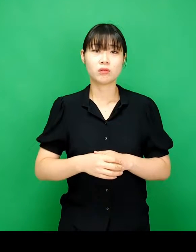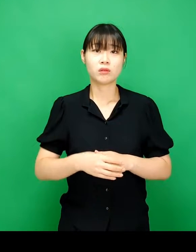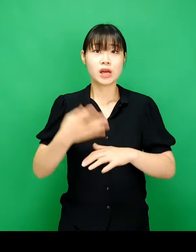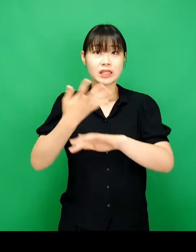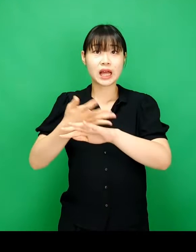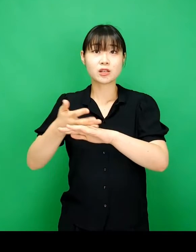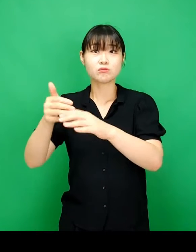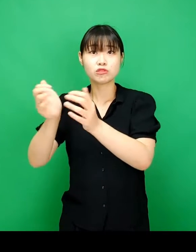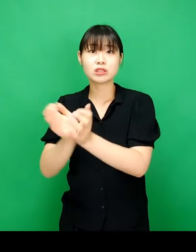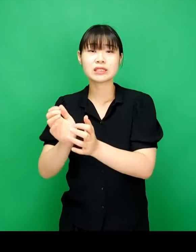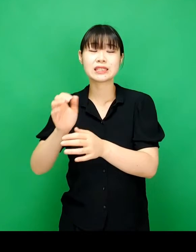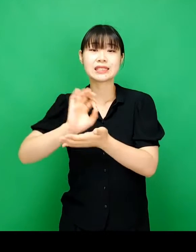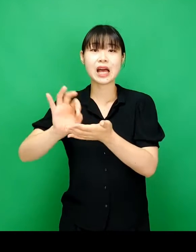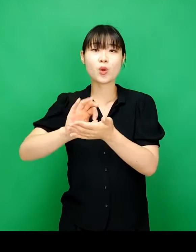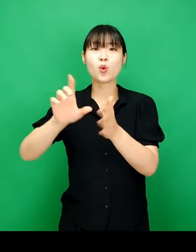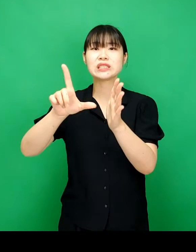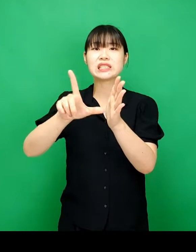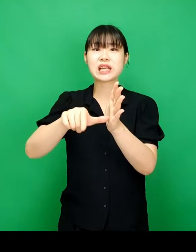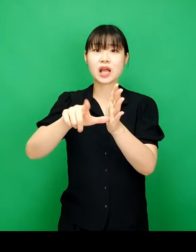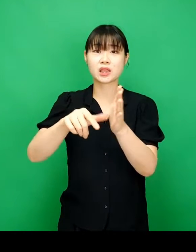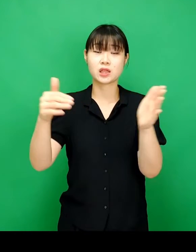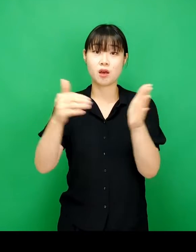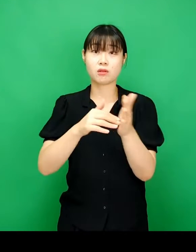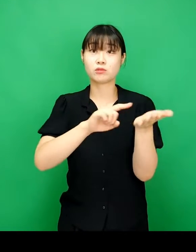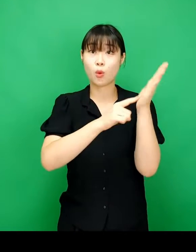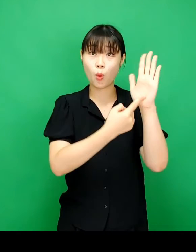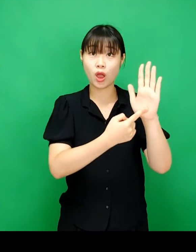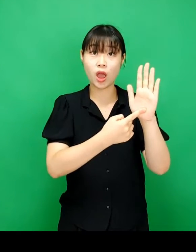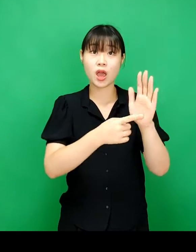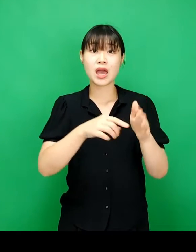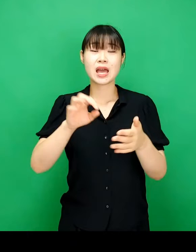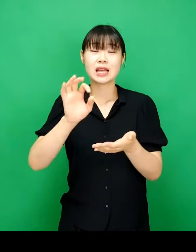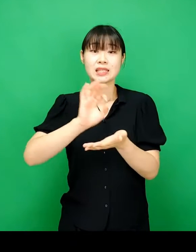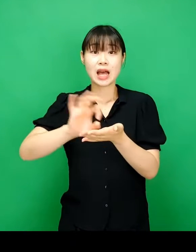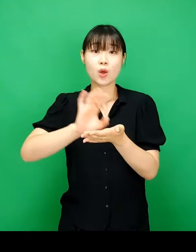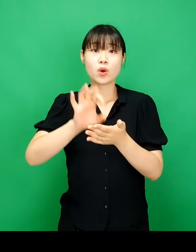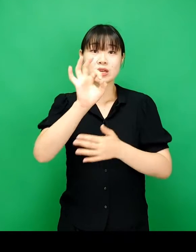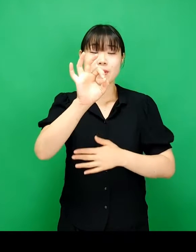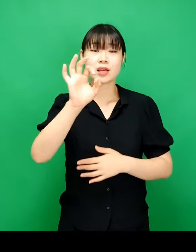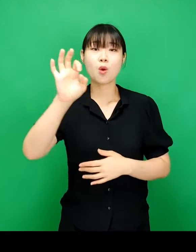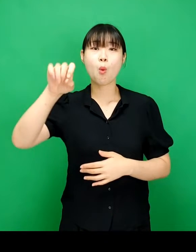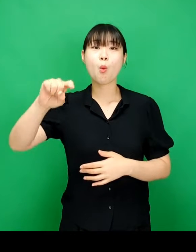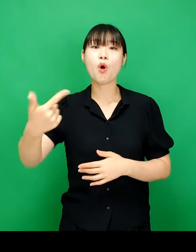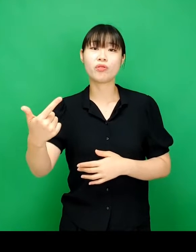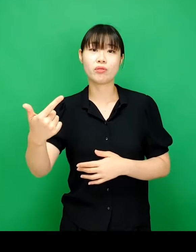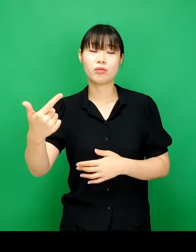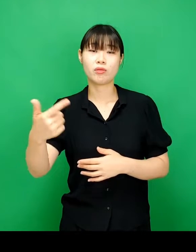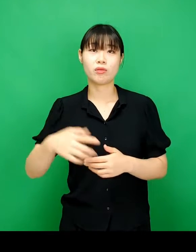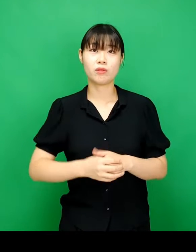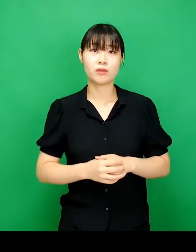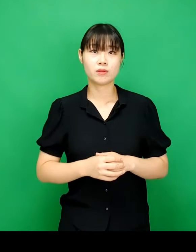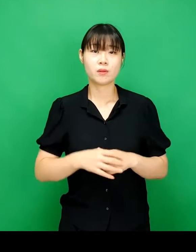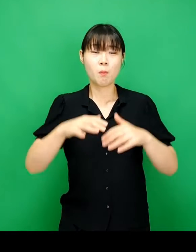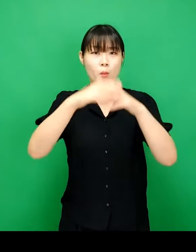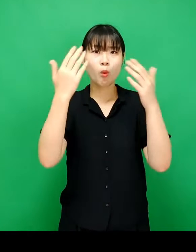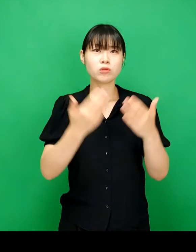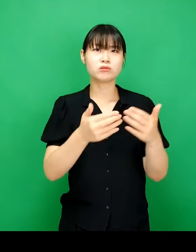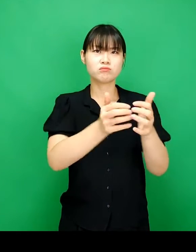단위입니다. 다른 부처는 사용 시간까지 공개했고 사용 금액은 1원